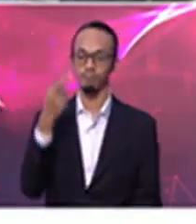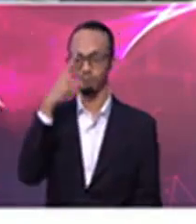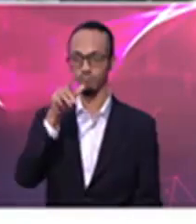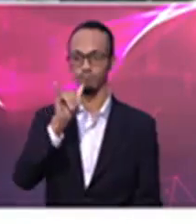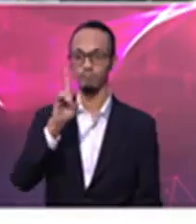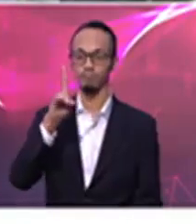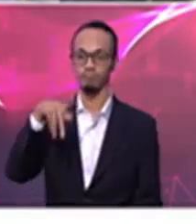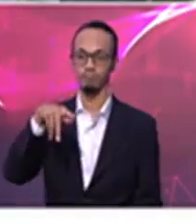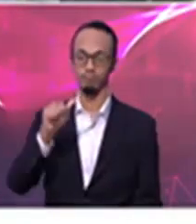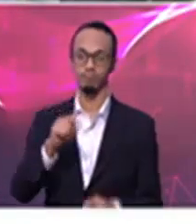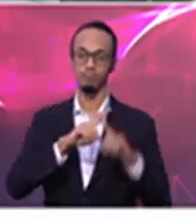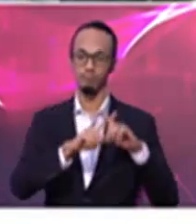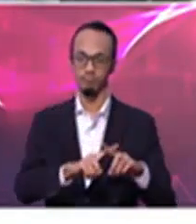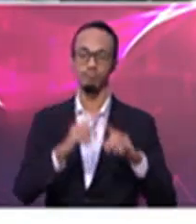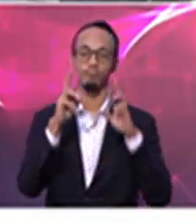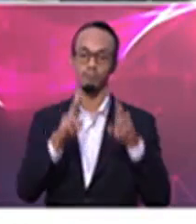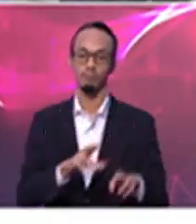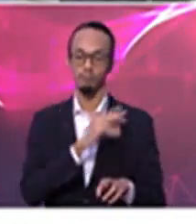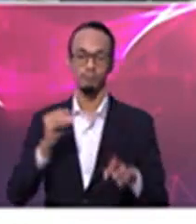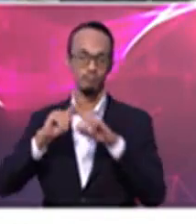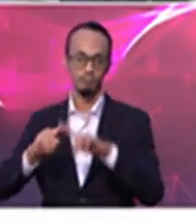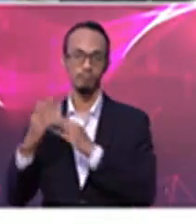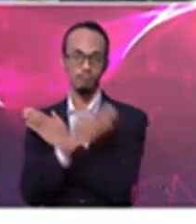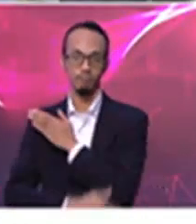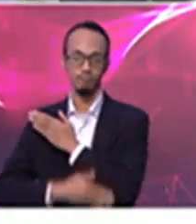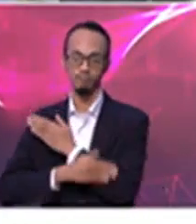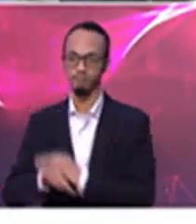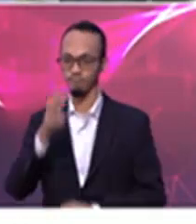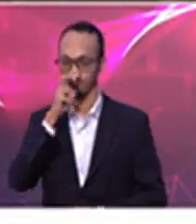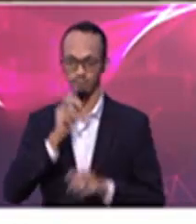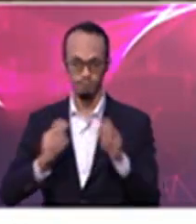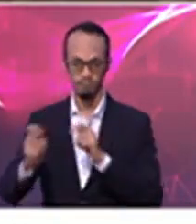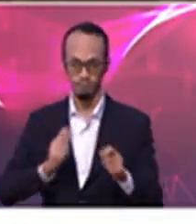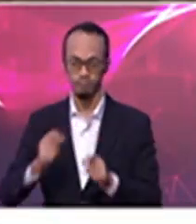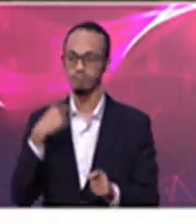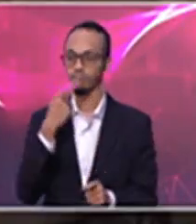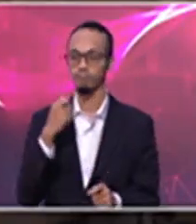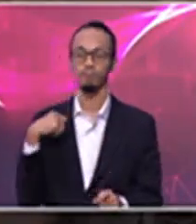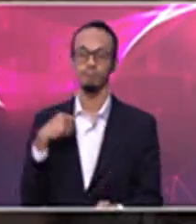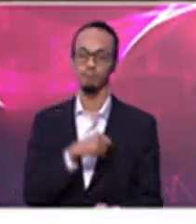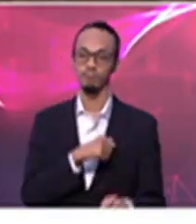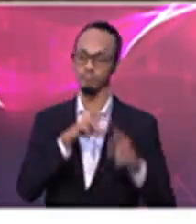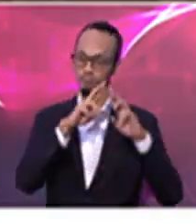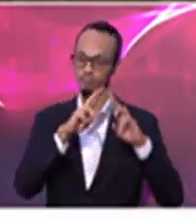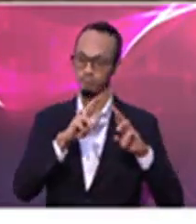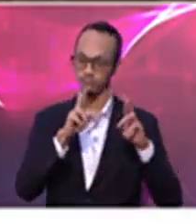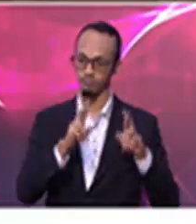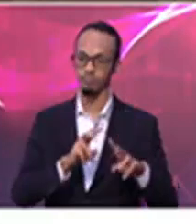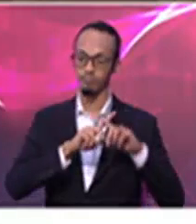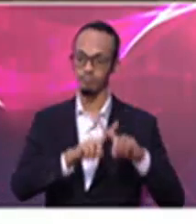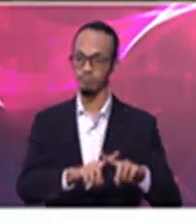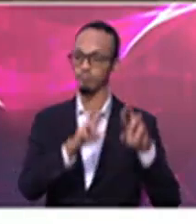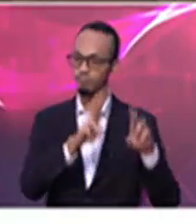dewan rakyat dan dewan negara untuk mengambil tindakan tegas terhadap mana-mana ahli dewan rakyat atau ahli dewan